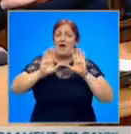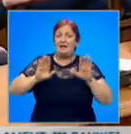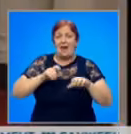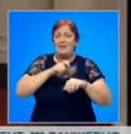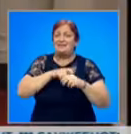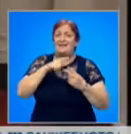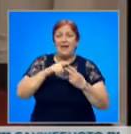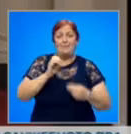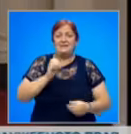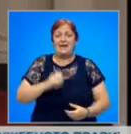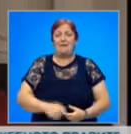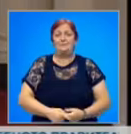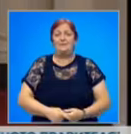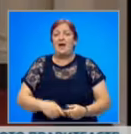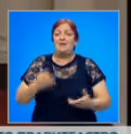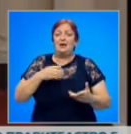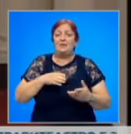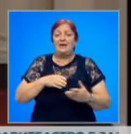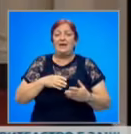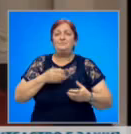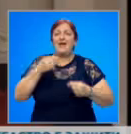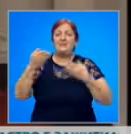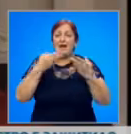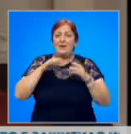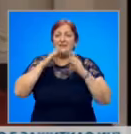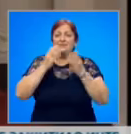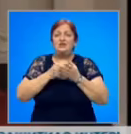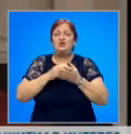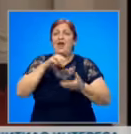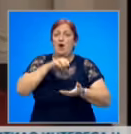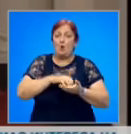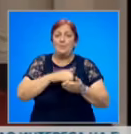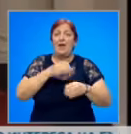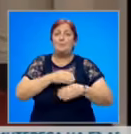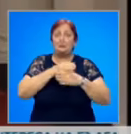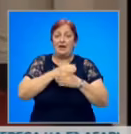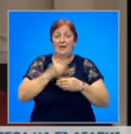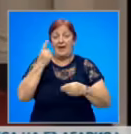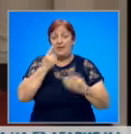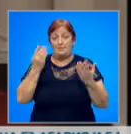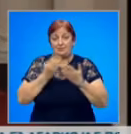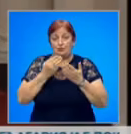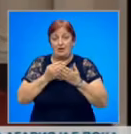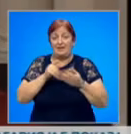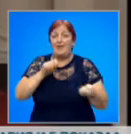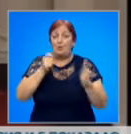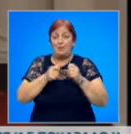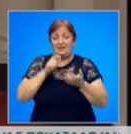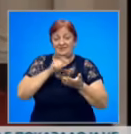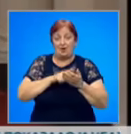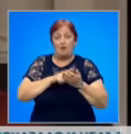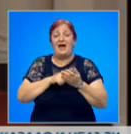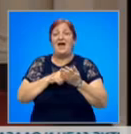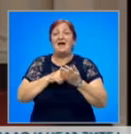ДПС. Въпреки разгорещените дебати, всички парламентарни групи подкрепиха на първо четене промените в Закона за